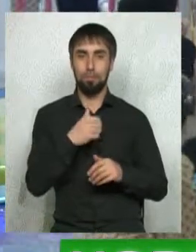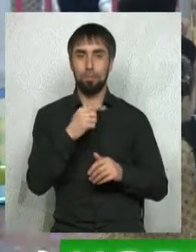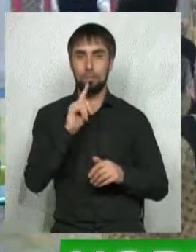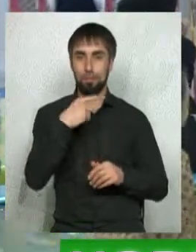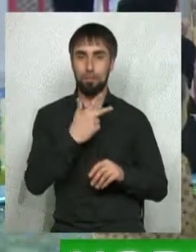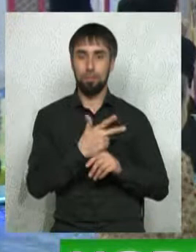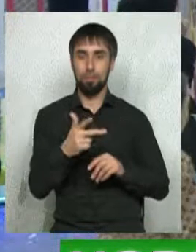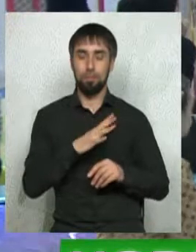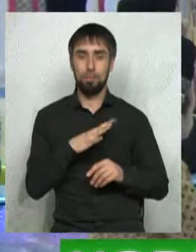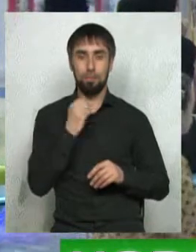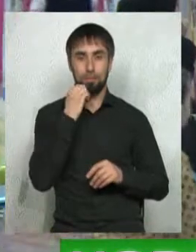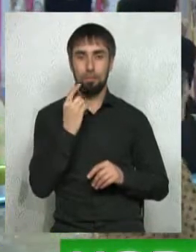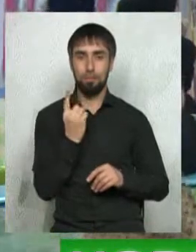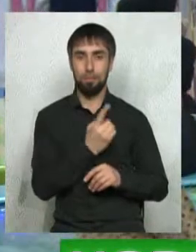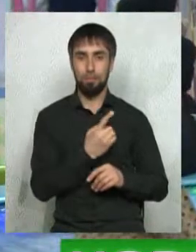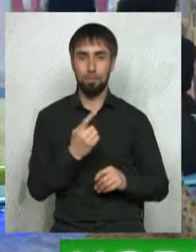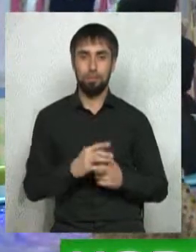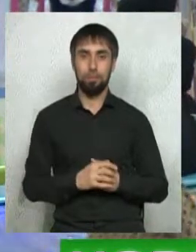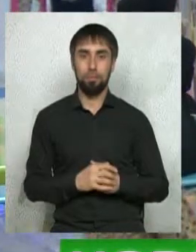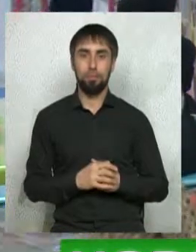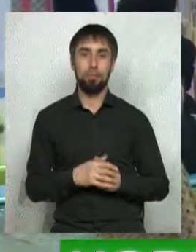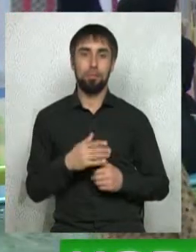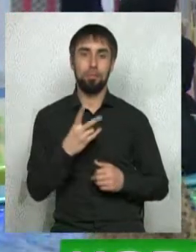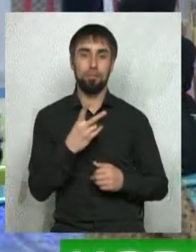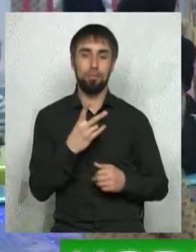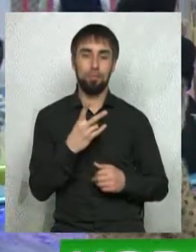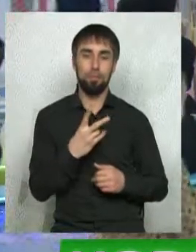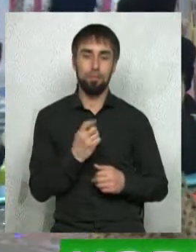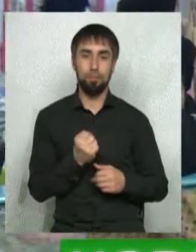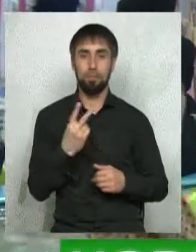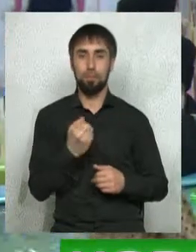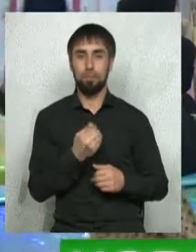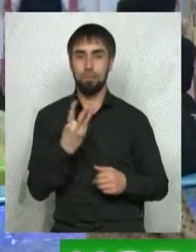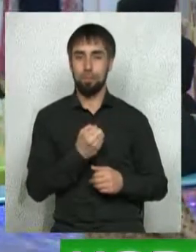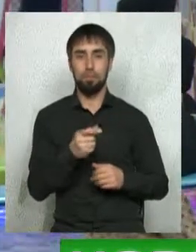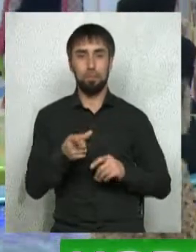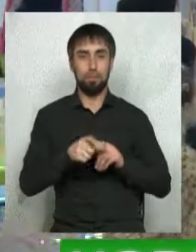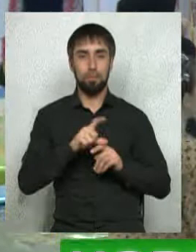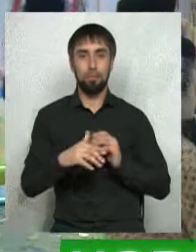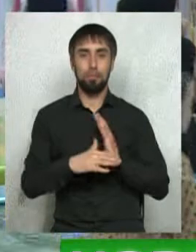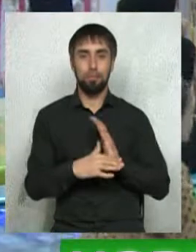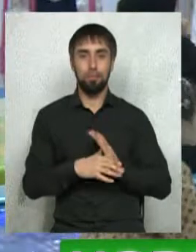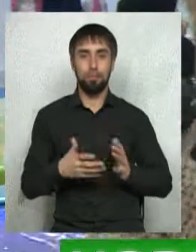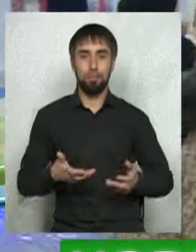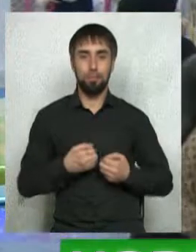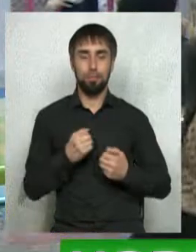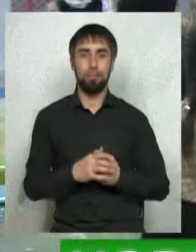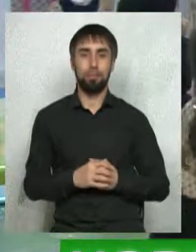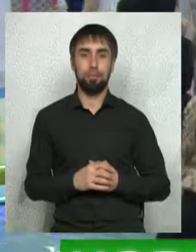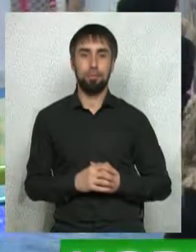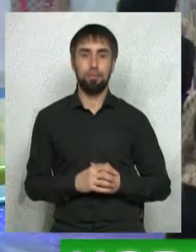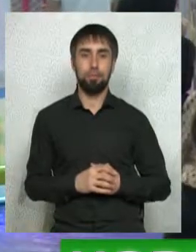уезжаем отсюда в Москву, ездим. Ну, на 2-3 недели они очень нам помогают, поддерживают.